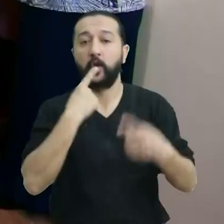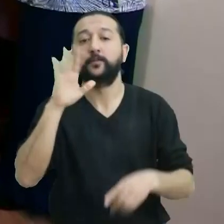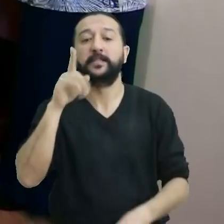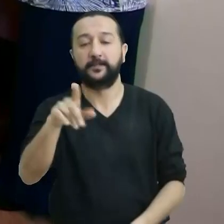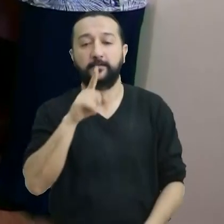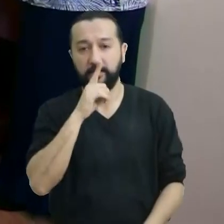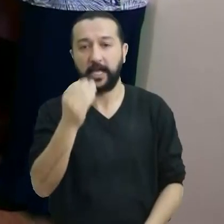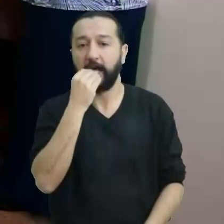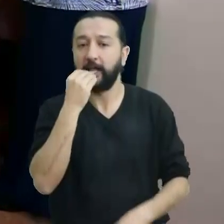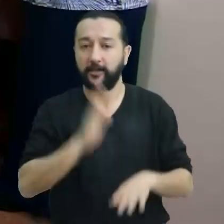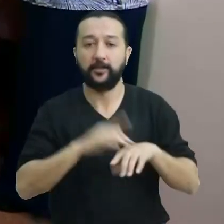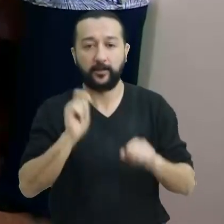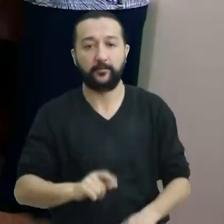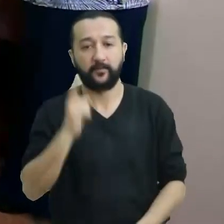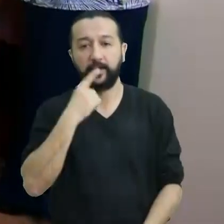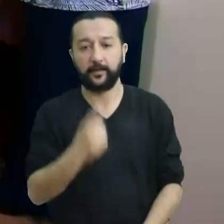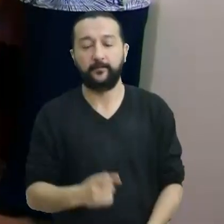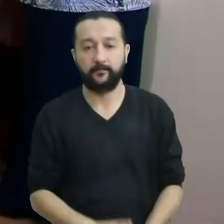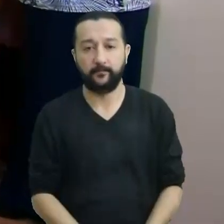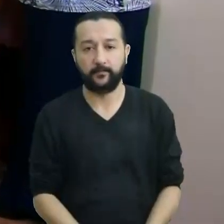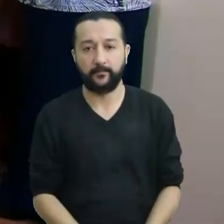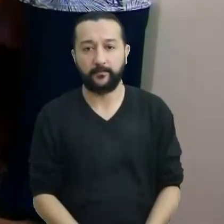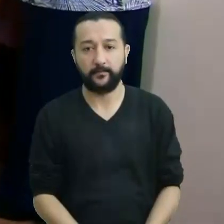konuşmazsın. Atıyorum zaten. Oh.